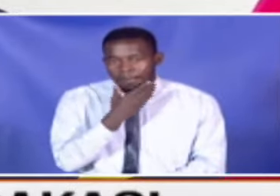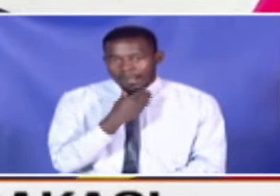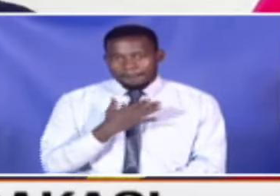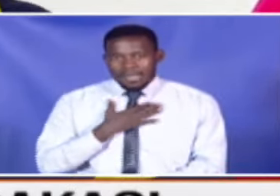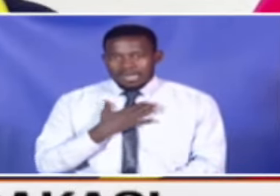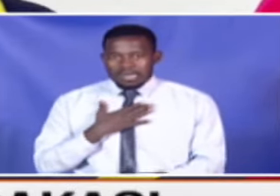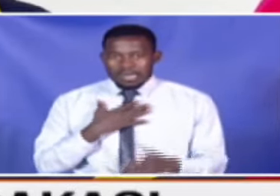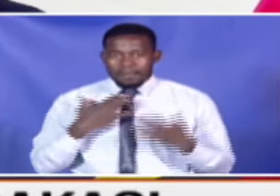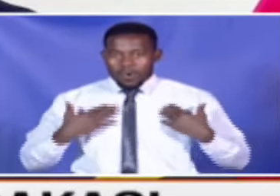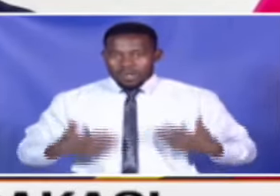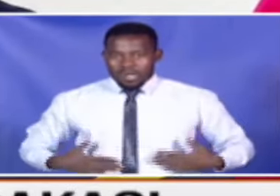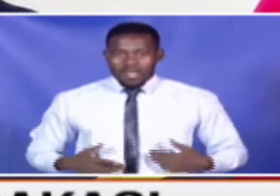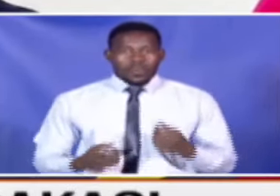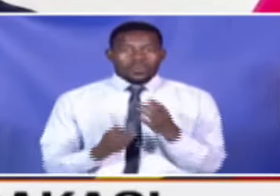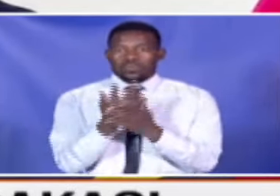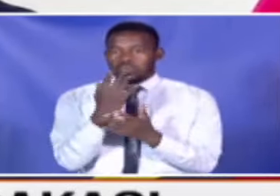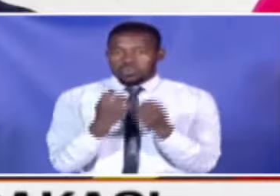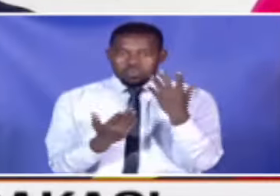95%.